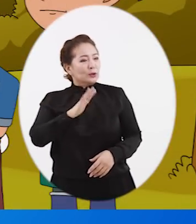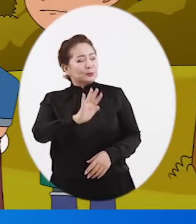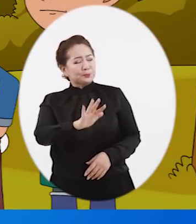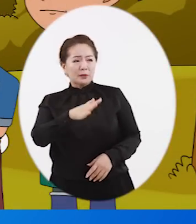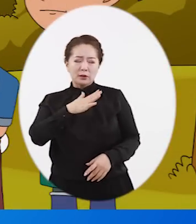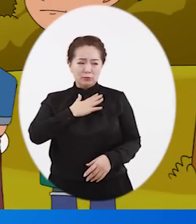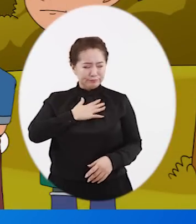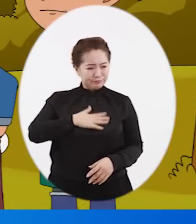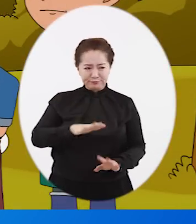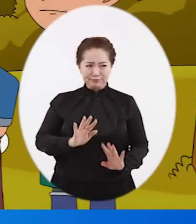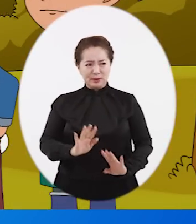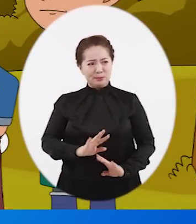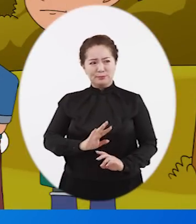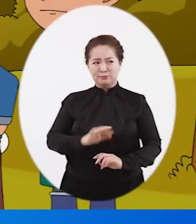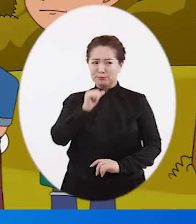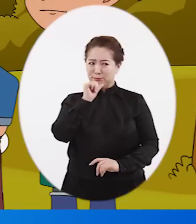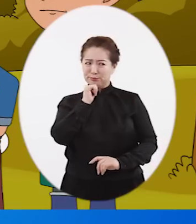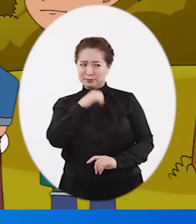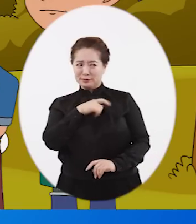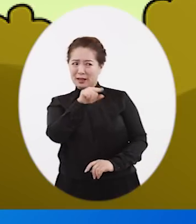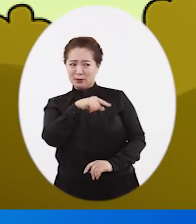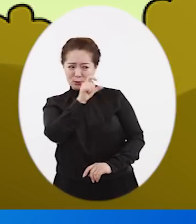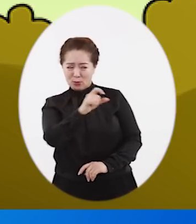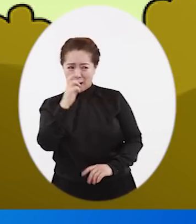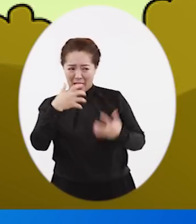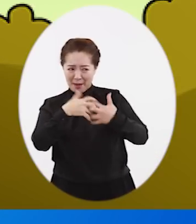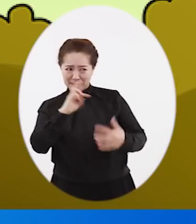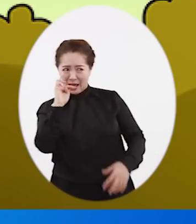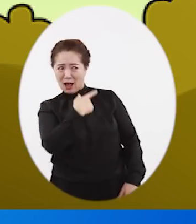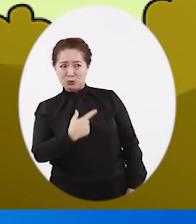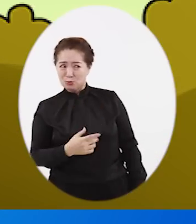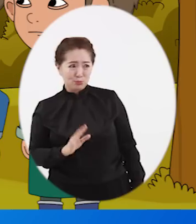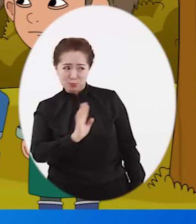Бараха. Та яагаад тэр өвөг идэх гээд байгаа юм бэ?